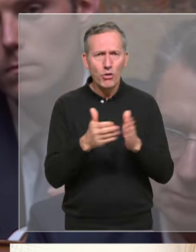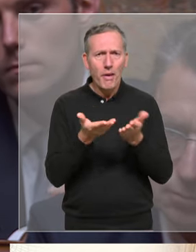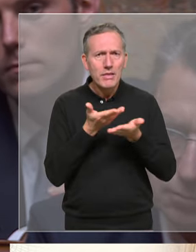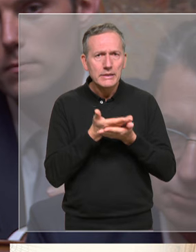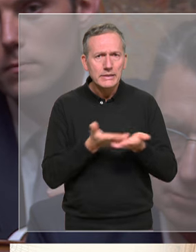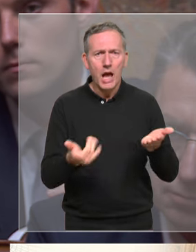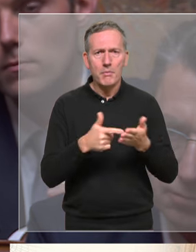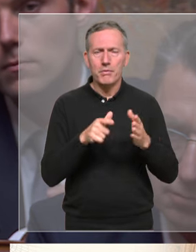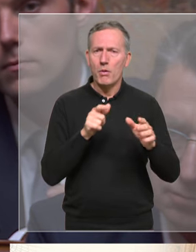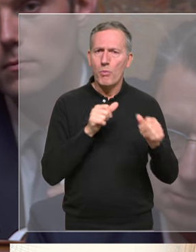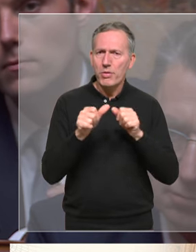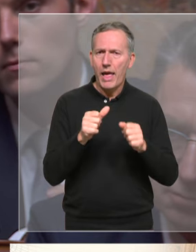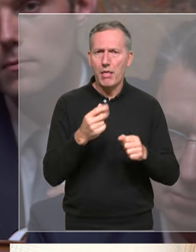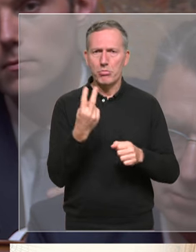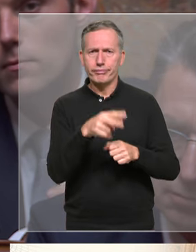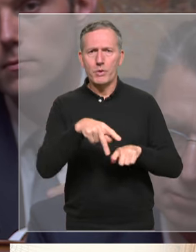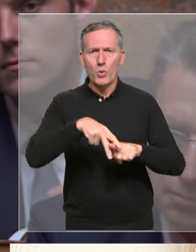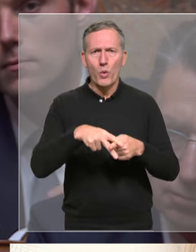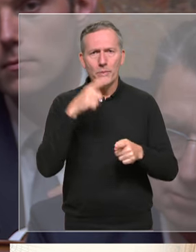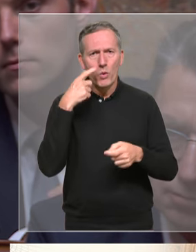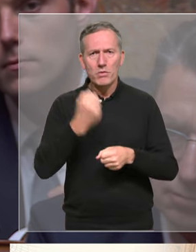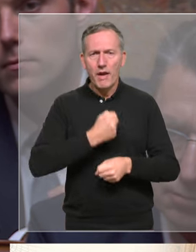la modernisation de leur outil de travail, la